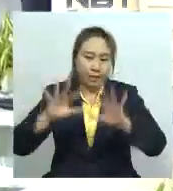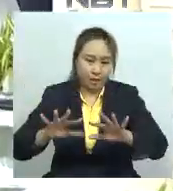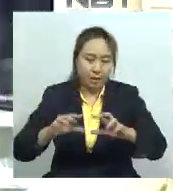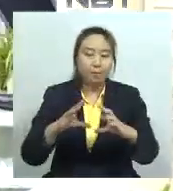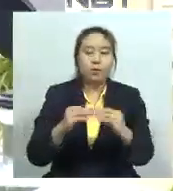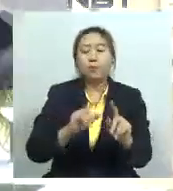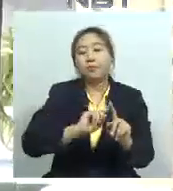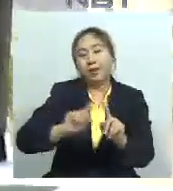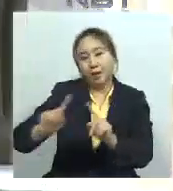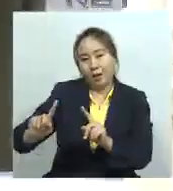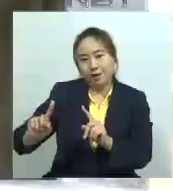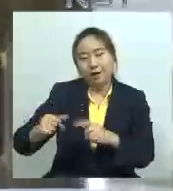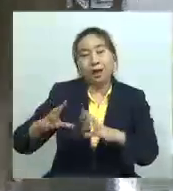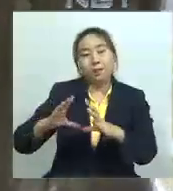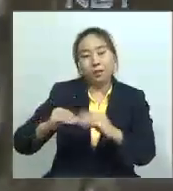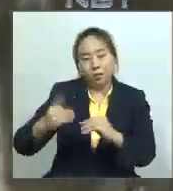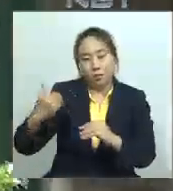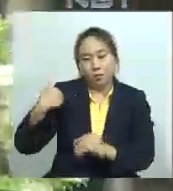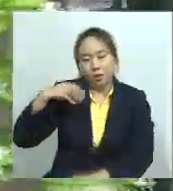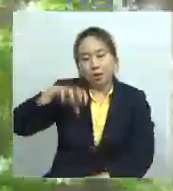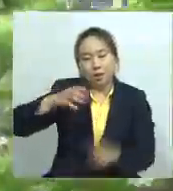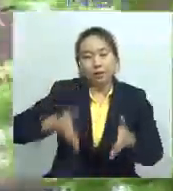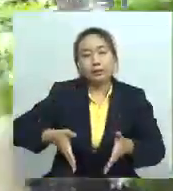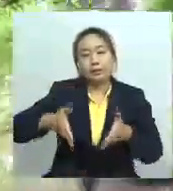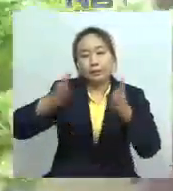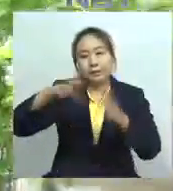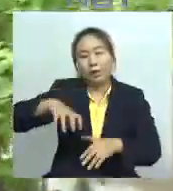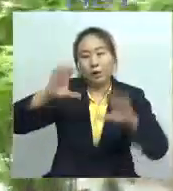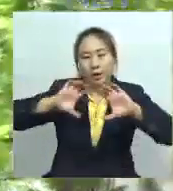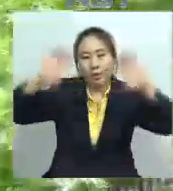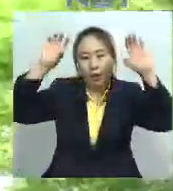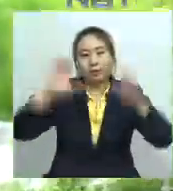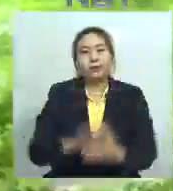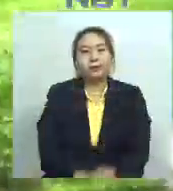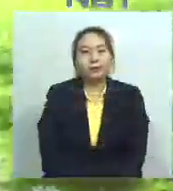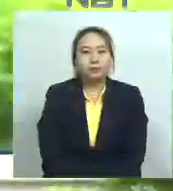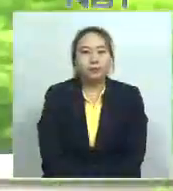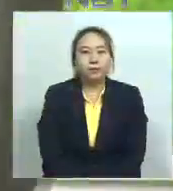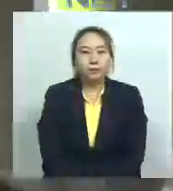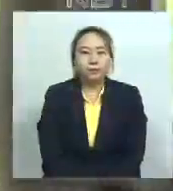ประชุมที่เกี่ยวข้องซึ่งการประชุมมีที่ตึกภักดีบดินทร์ทำเนียบรัฐบาลค่ะ